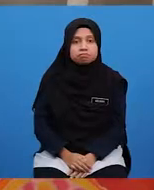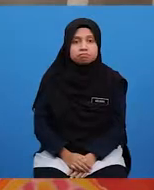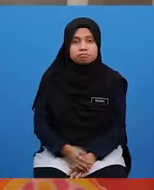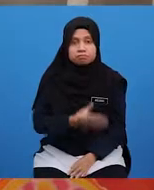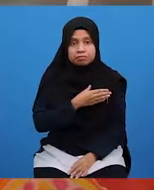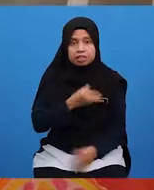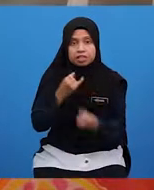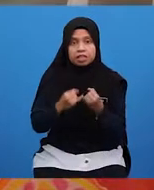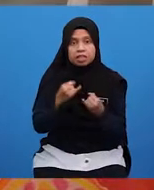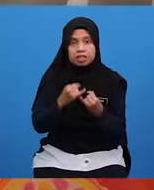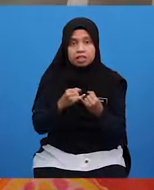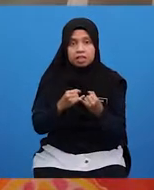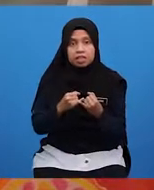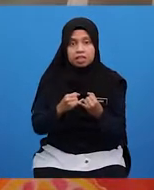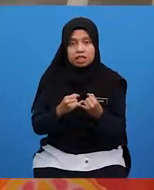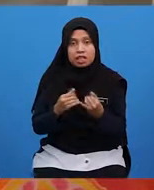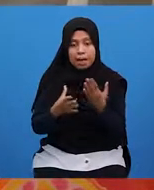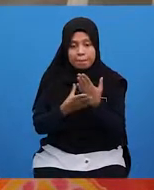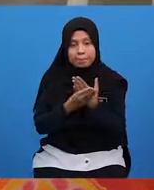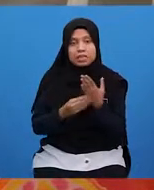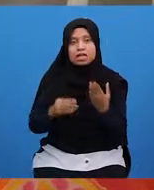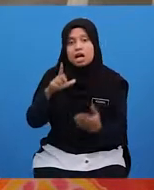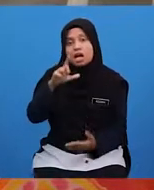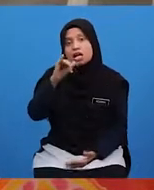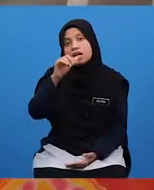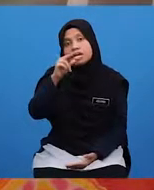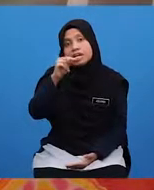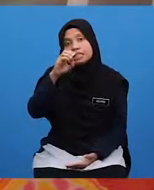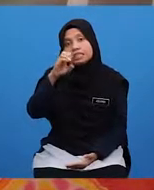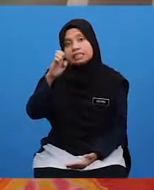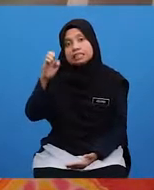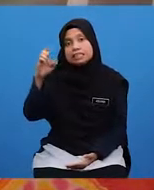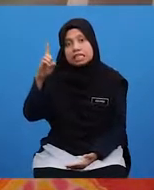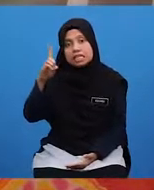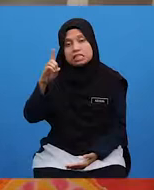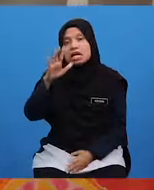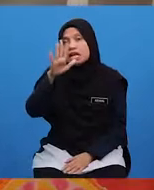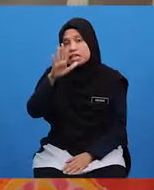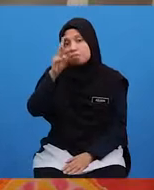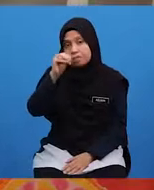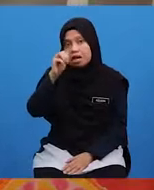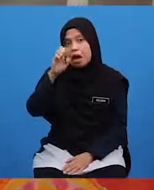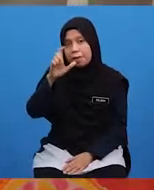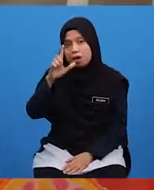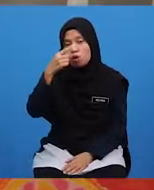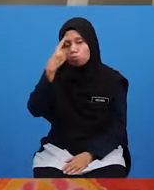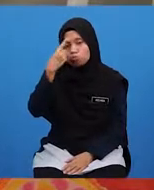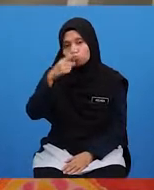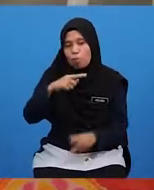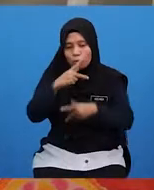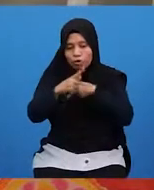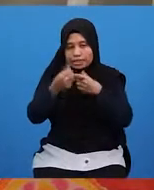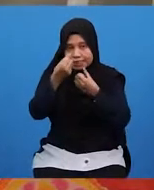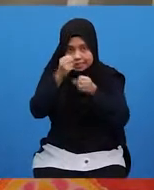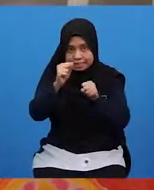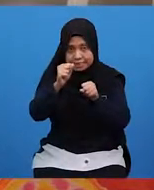Dan akhir sekali adalah minyak linseed sebanyak 5 ml diperlukan untuk proses